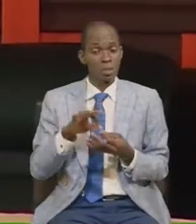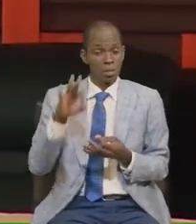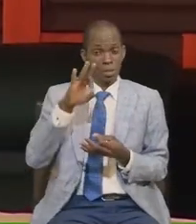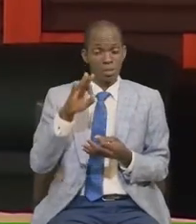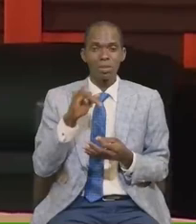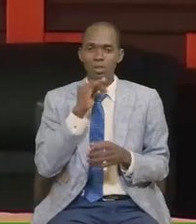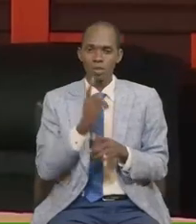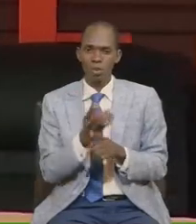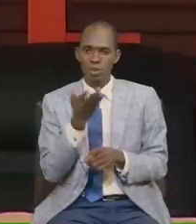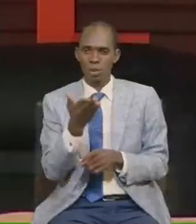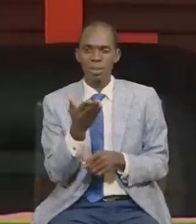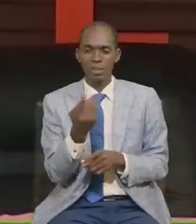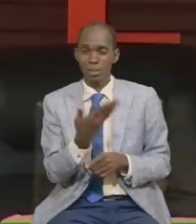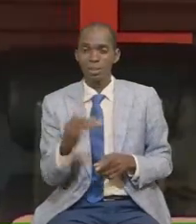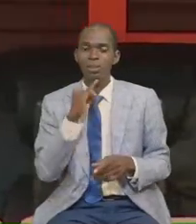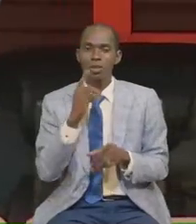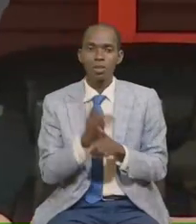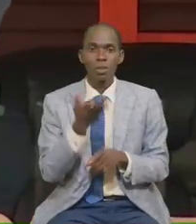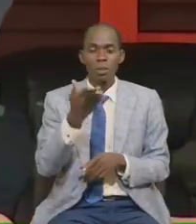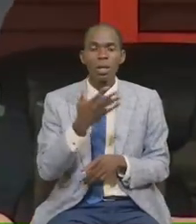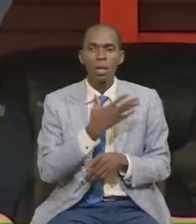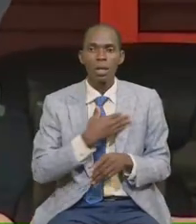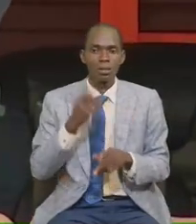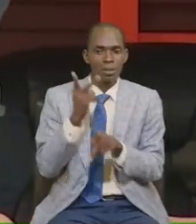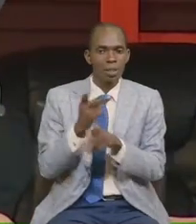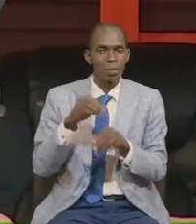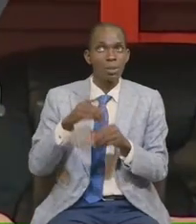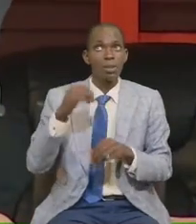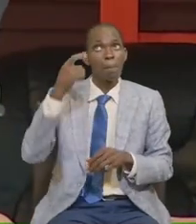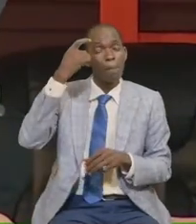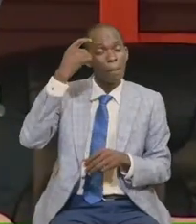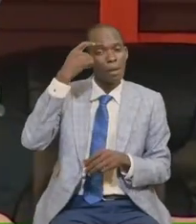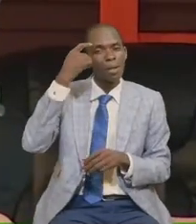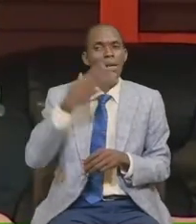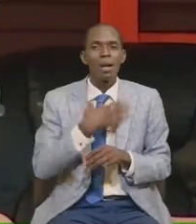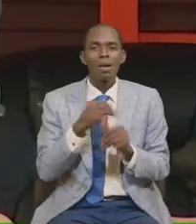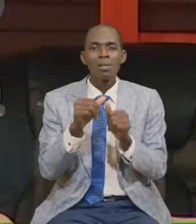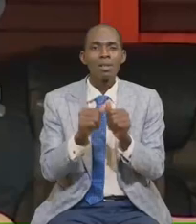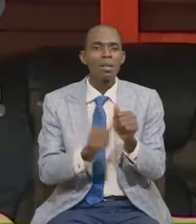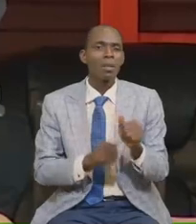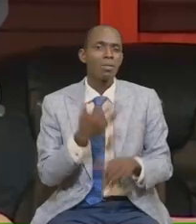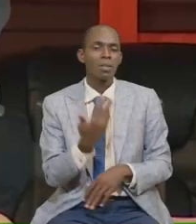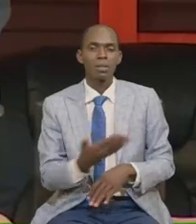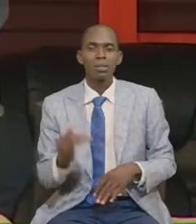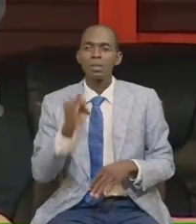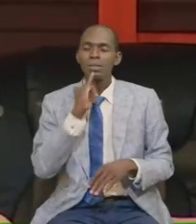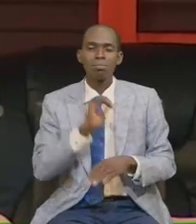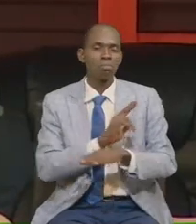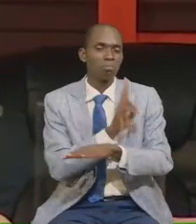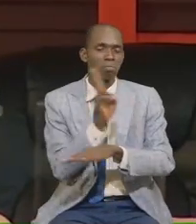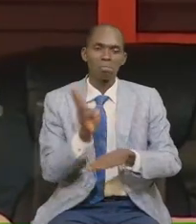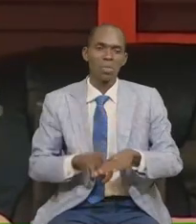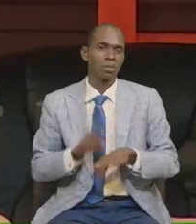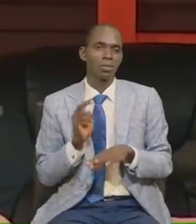Et c'est enregistré dans le cerveau, dans la pensée. Et tout est naturel. Ça n'a pas